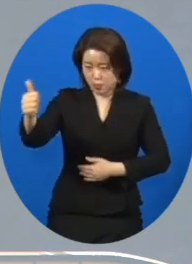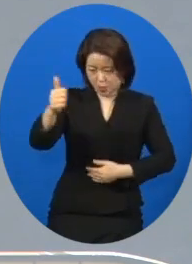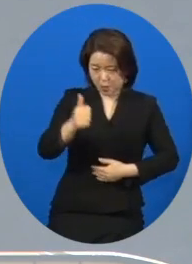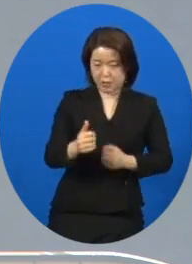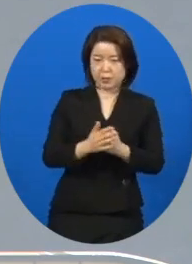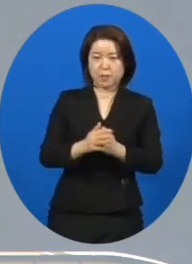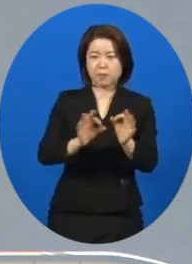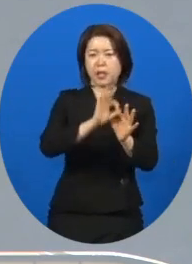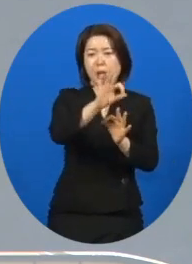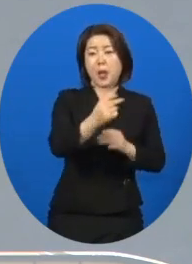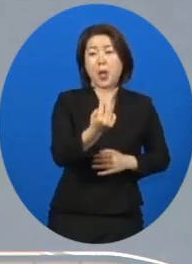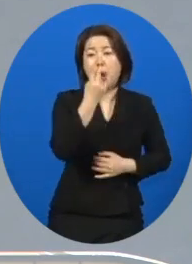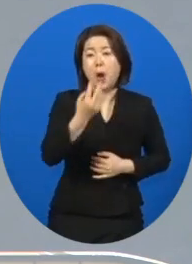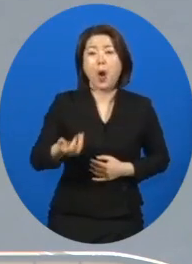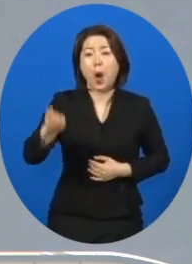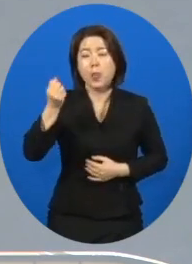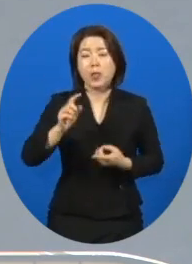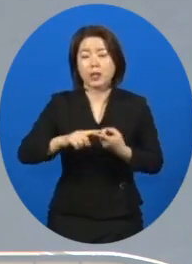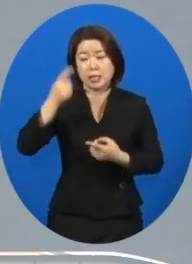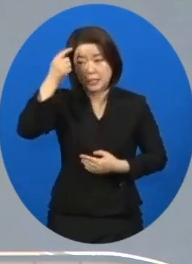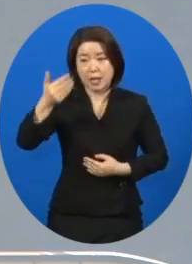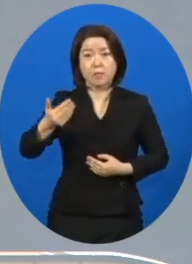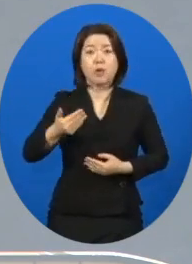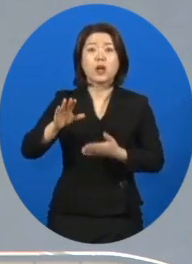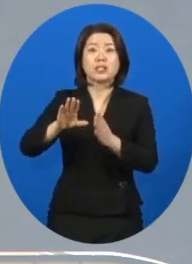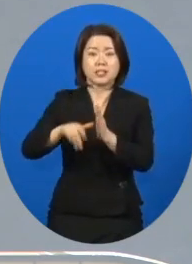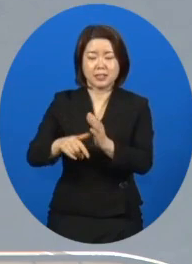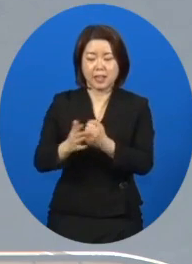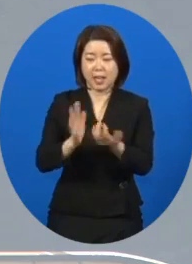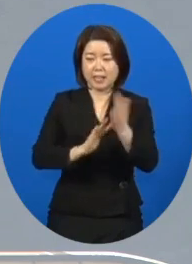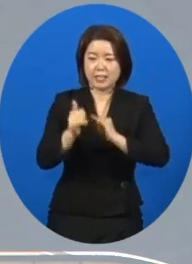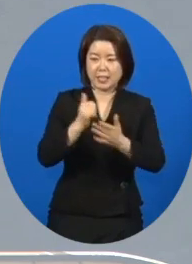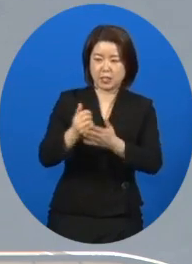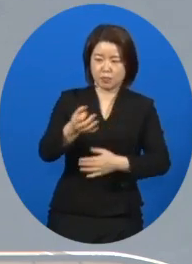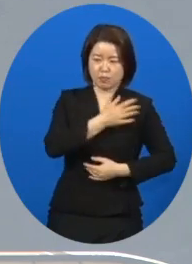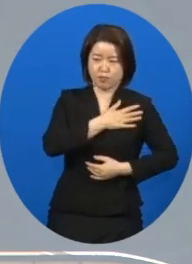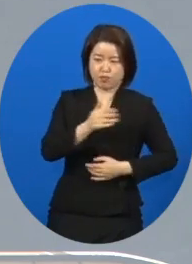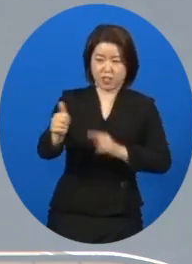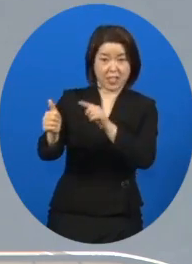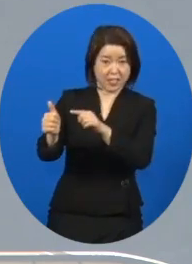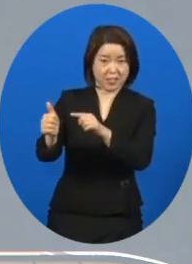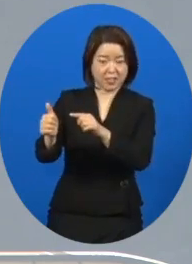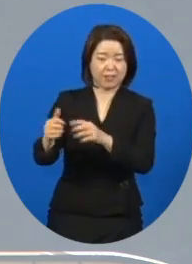영생을 얻는 것에 대해서 질문했을 때 예수님이 그 부자 청년에게